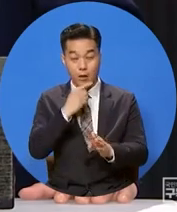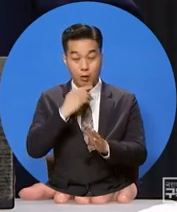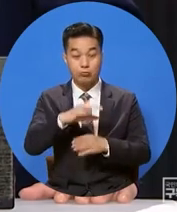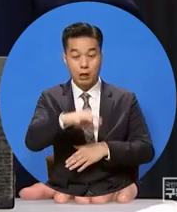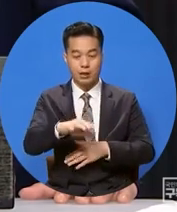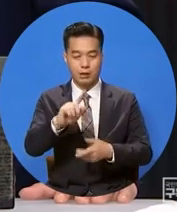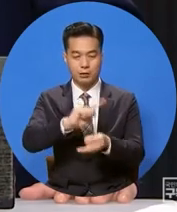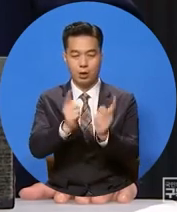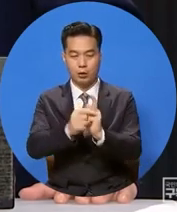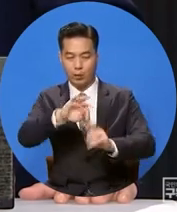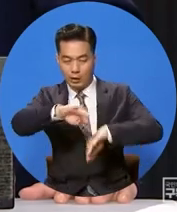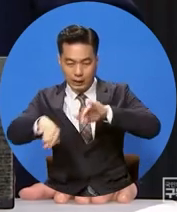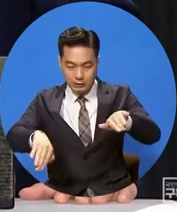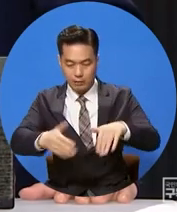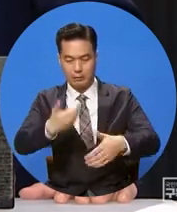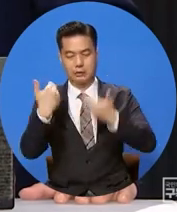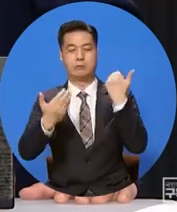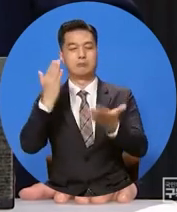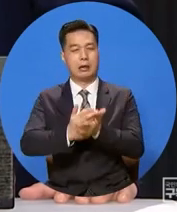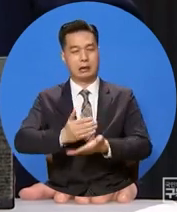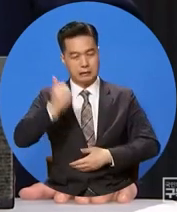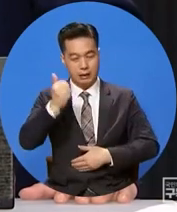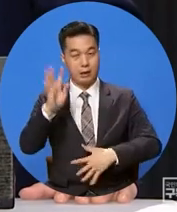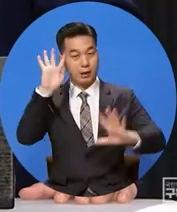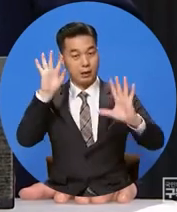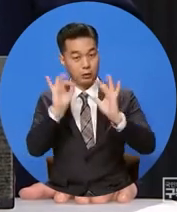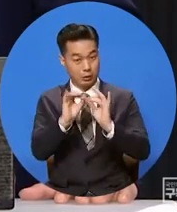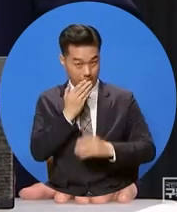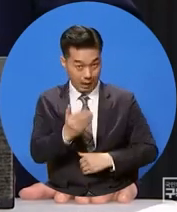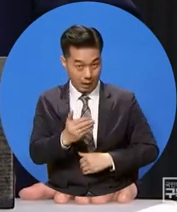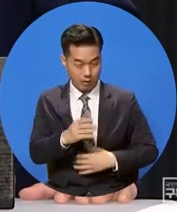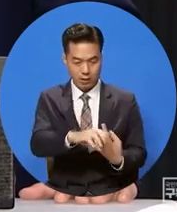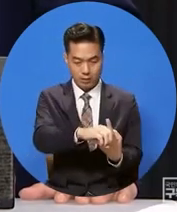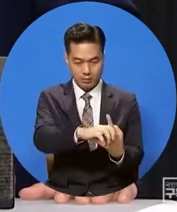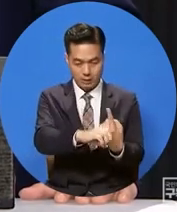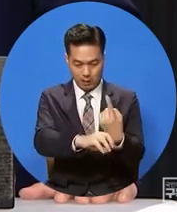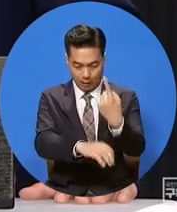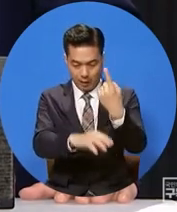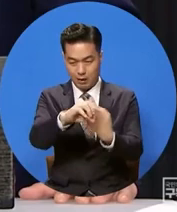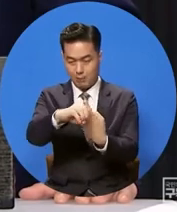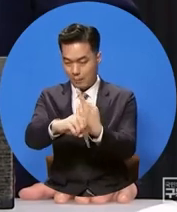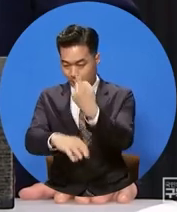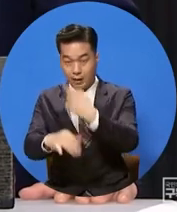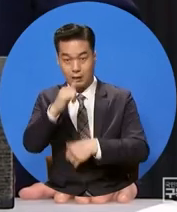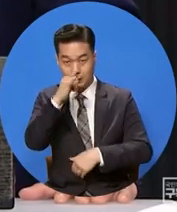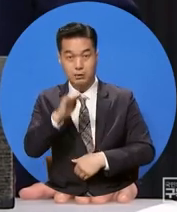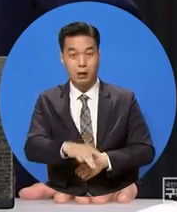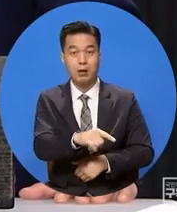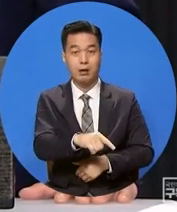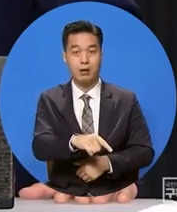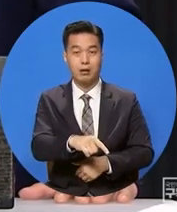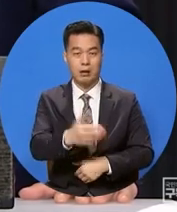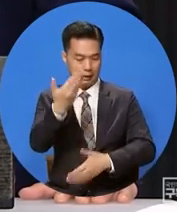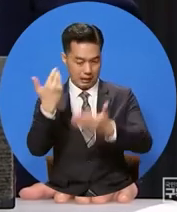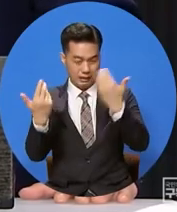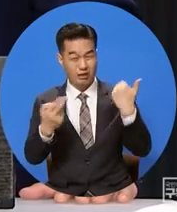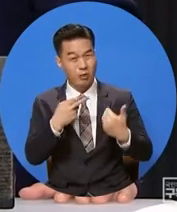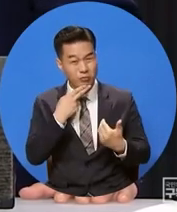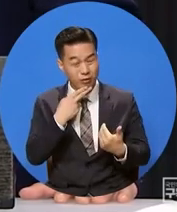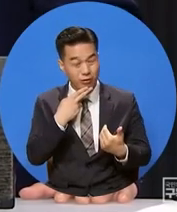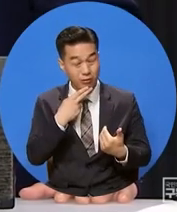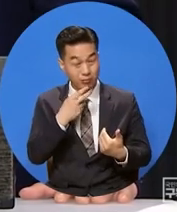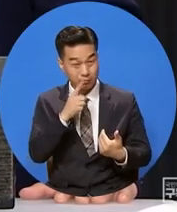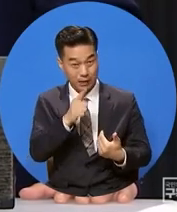서로 불간섭하자 그런다고 합니까? 어? 저 미사일 막 뻥뻥 쏘고 이러는데 에? 그게 불간섭이